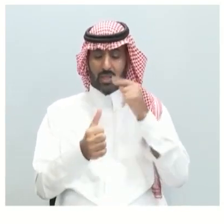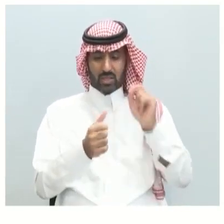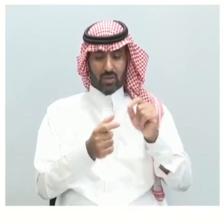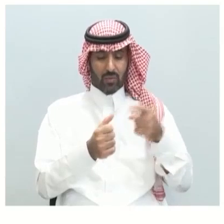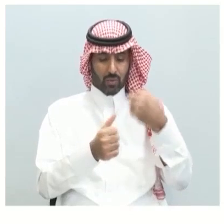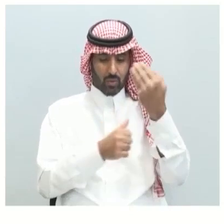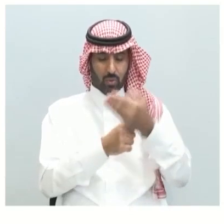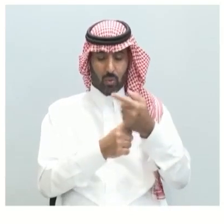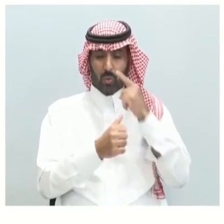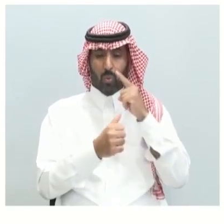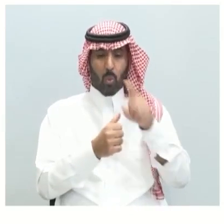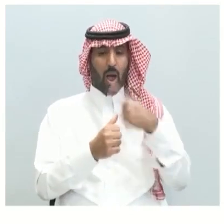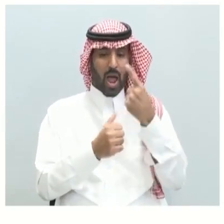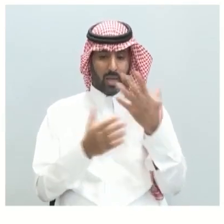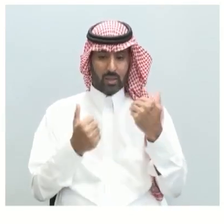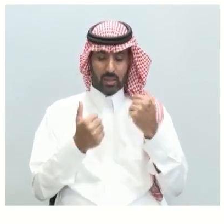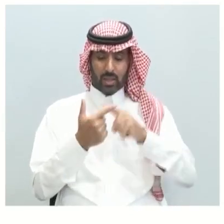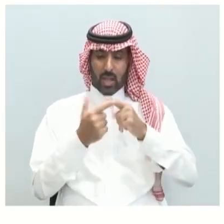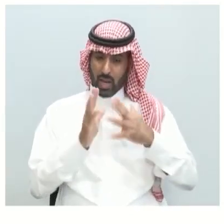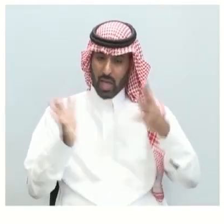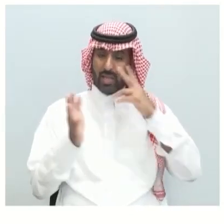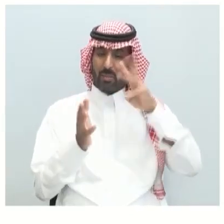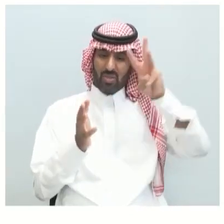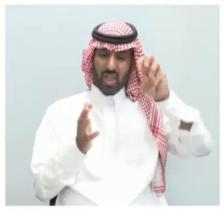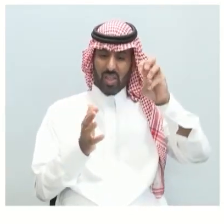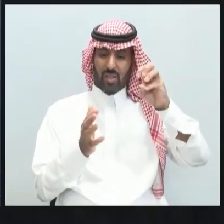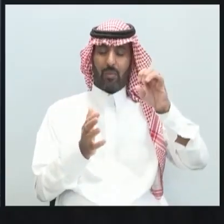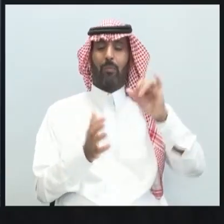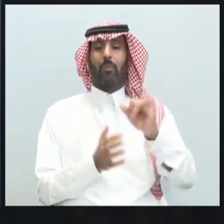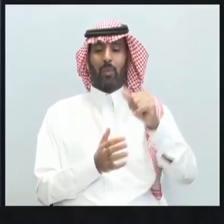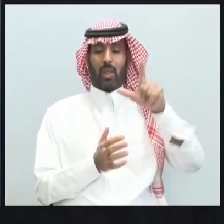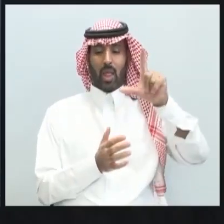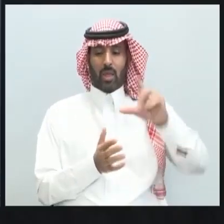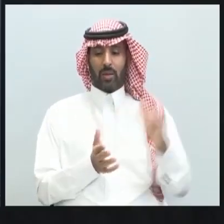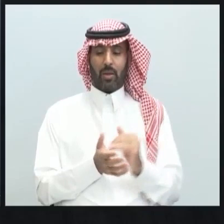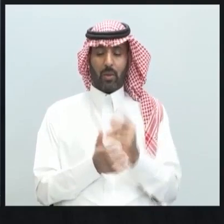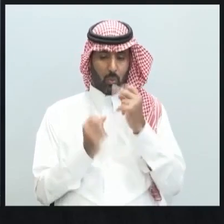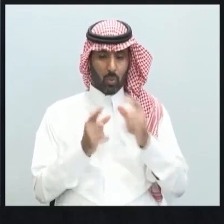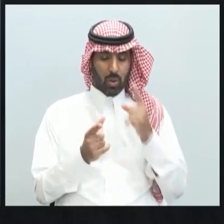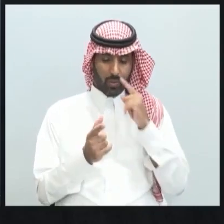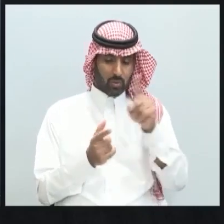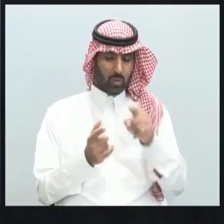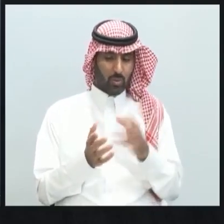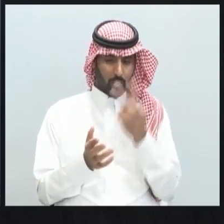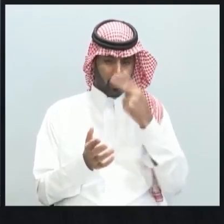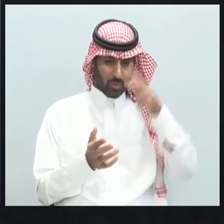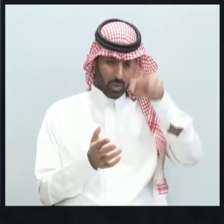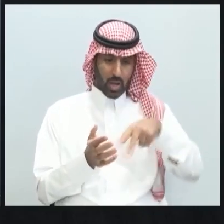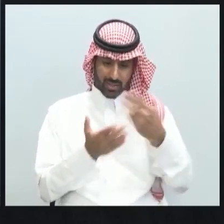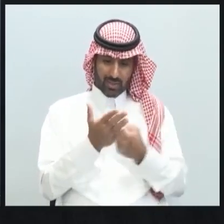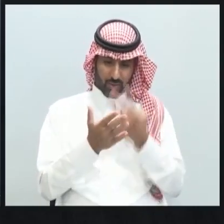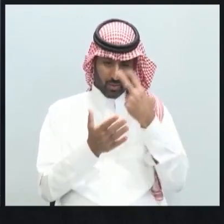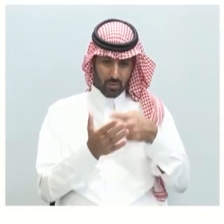هنا واحد اتموسفير والحجم اعطاني 30 ملي فلم تكون واضحه في السؤال ولم تكن مكتوبه انما كانت على الرسمه